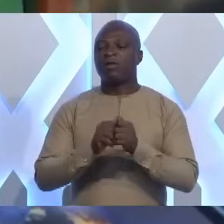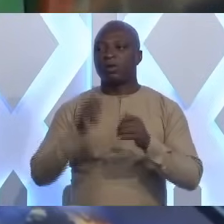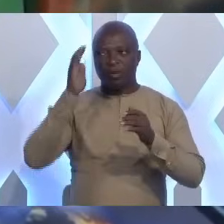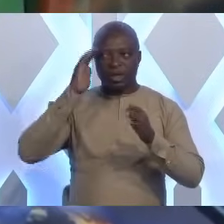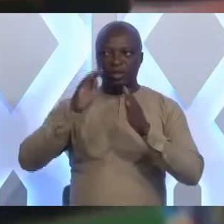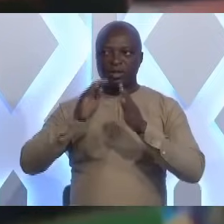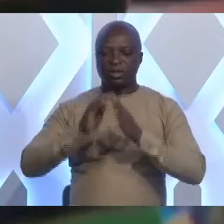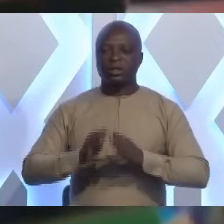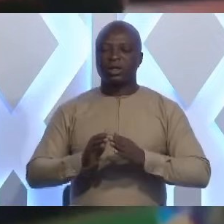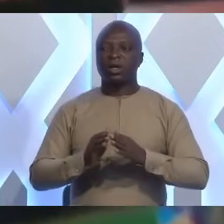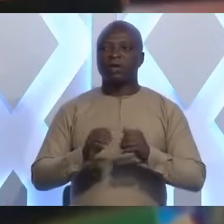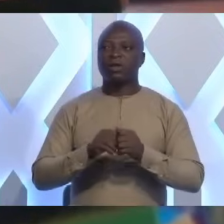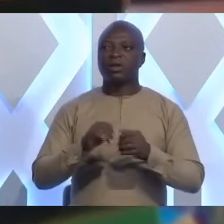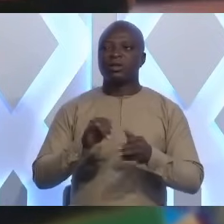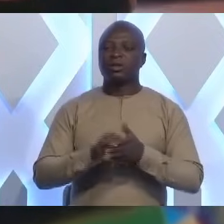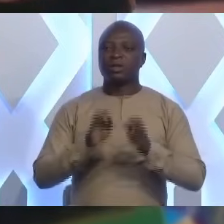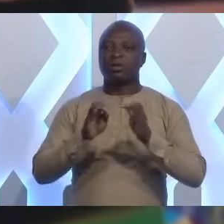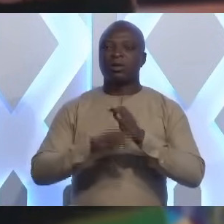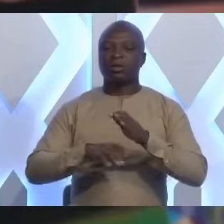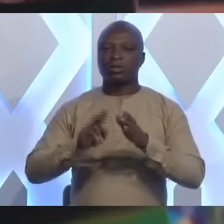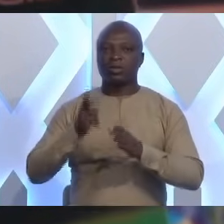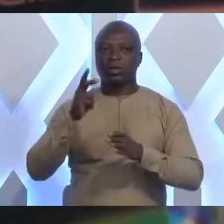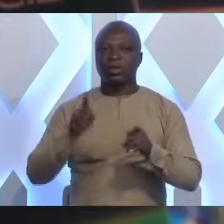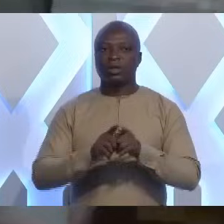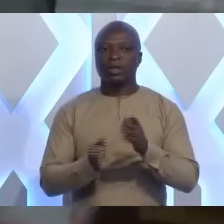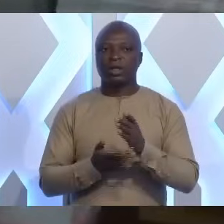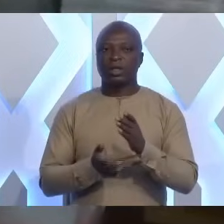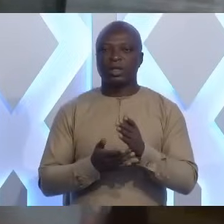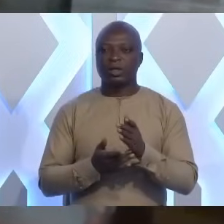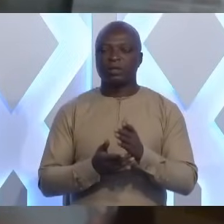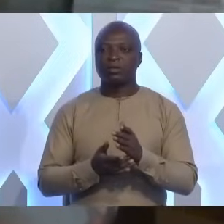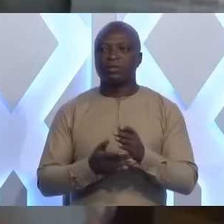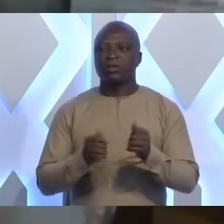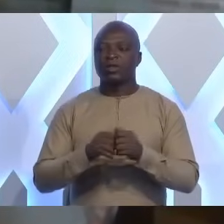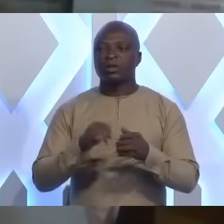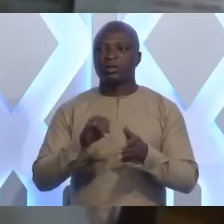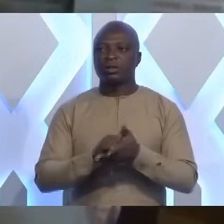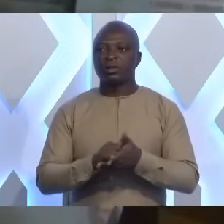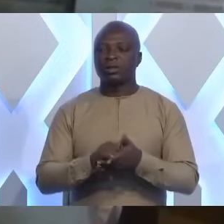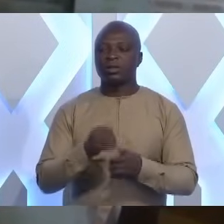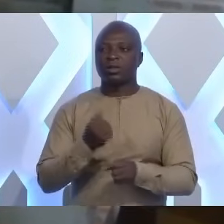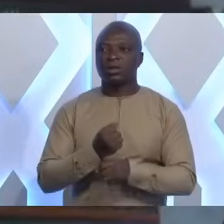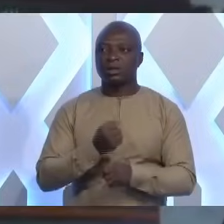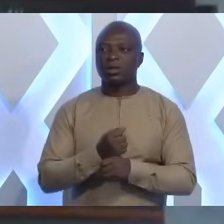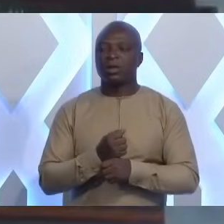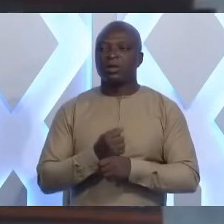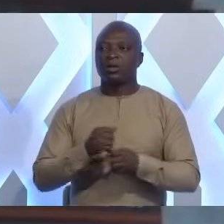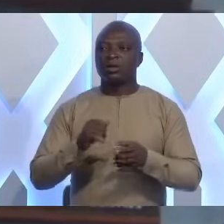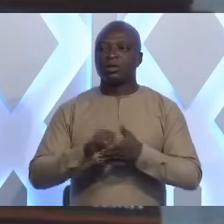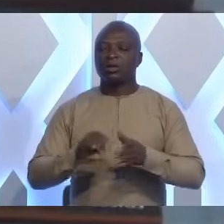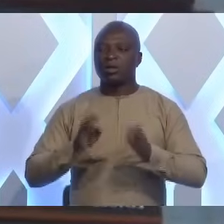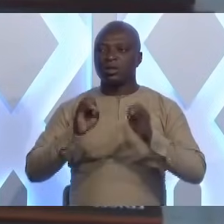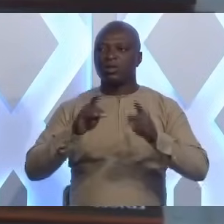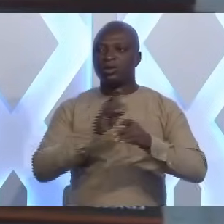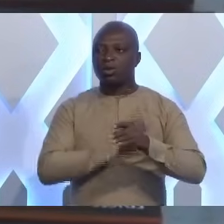ministère en charge des enseignements primaires, secondaires et techniques, les établissements scolaires du secondaire des 7 régions éducatives du Togo